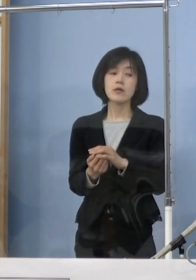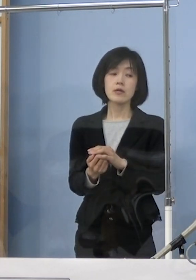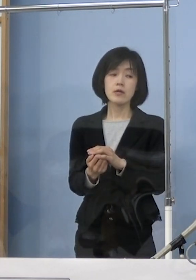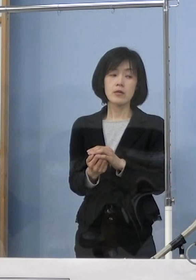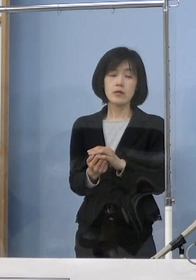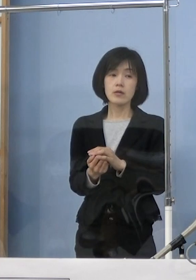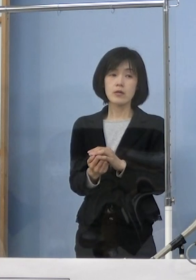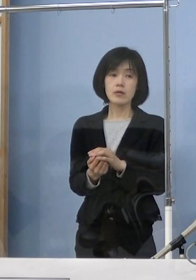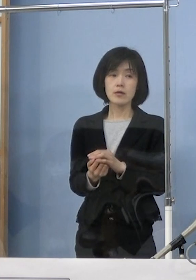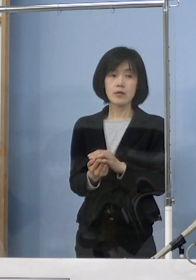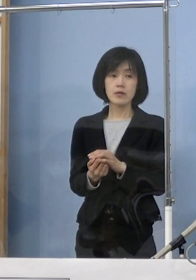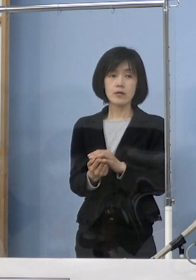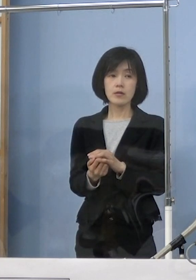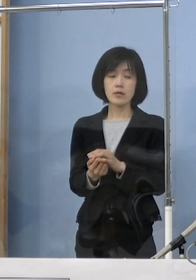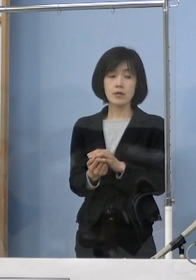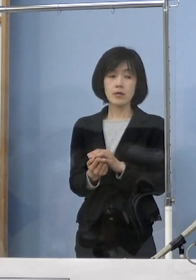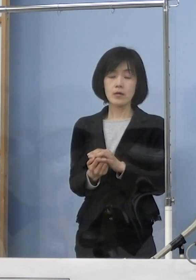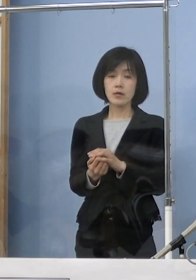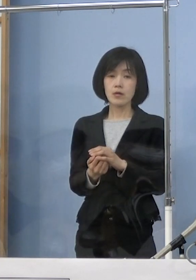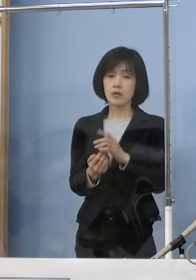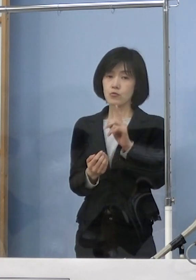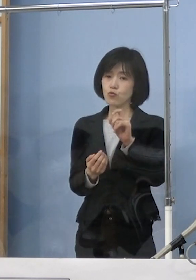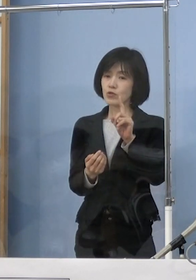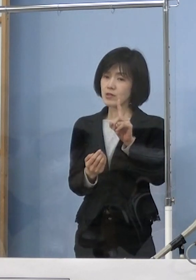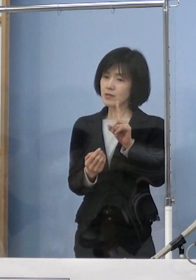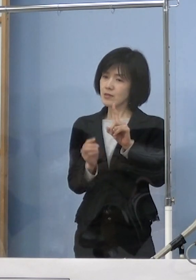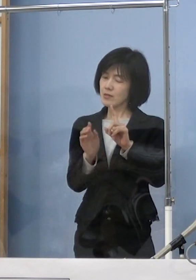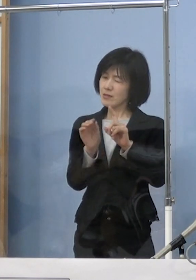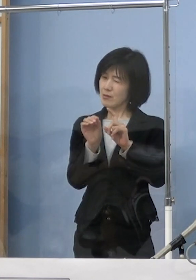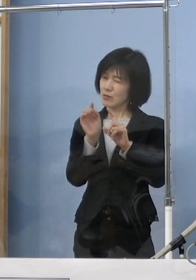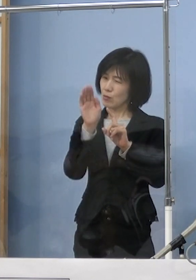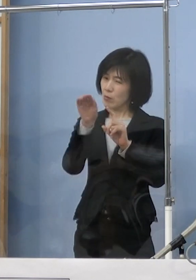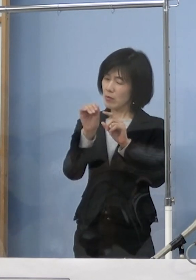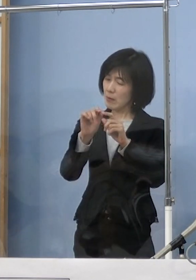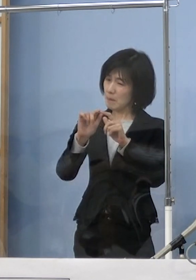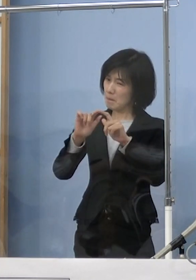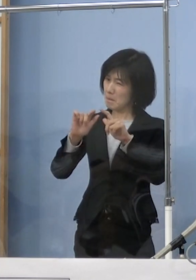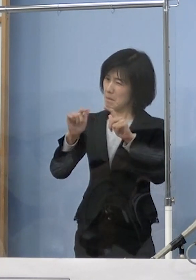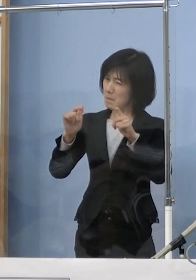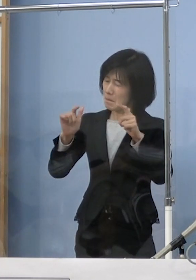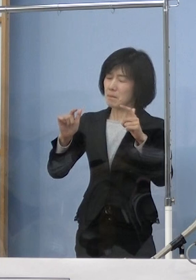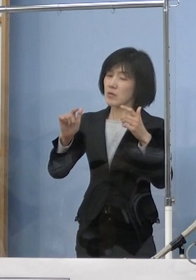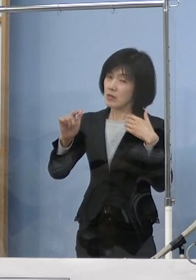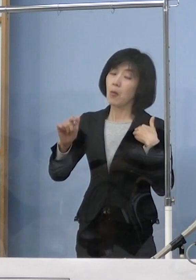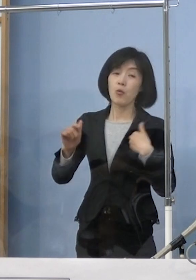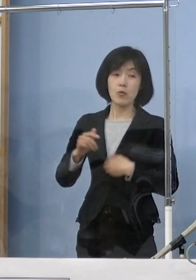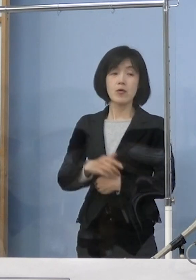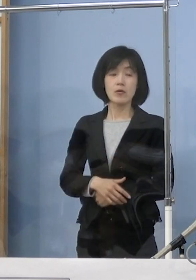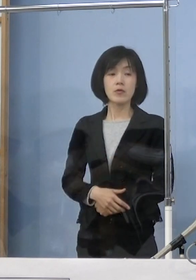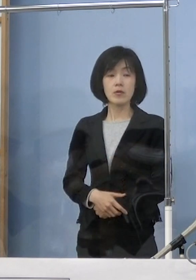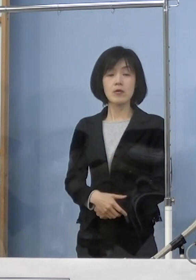あ、異常、これ異常ということ、当然のことですね。